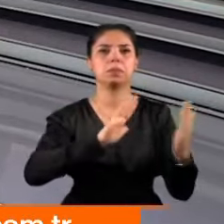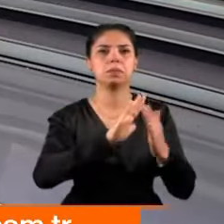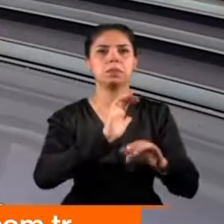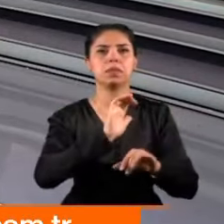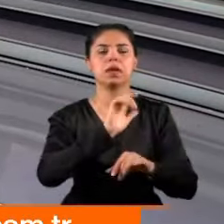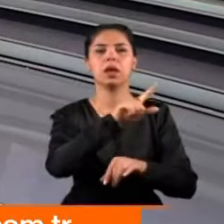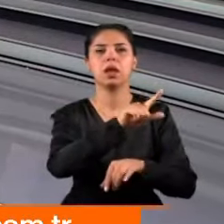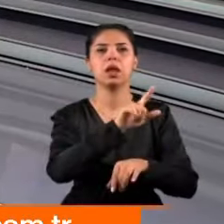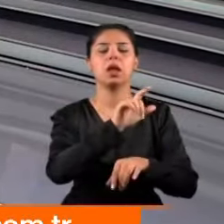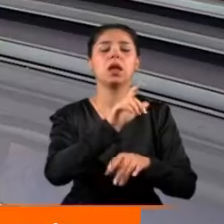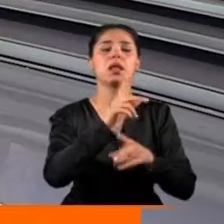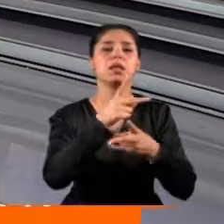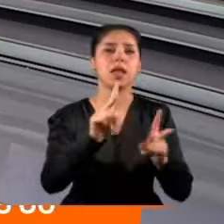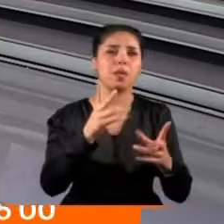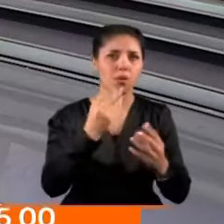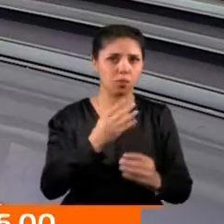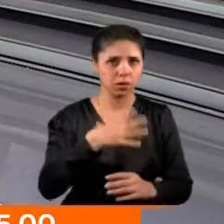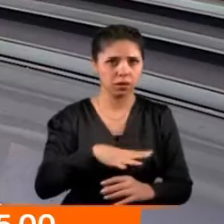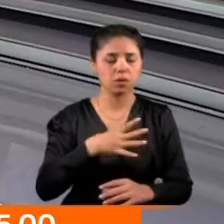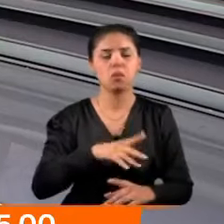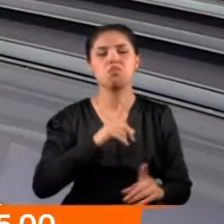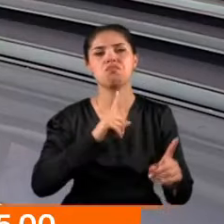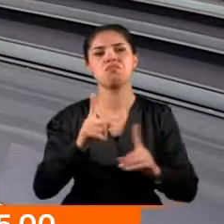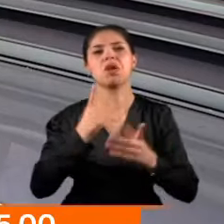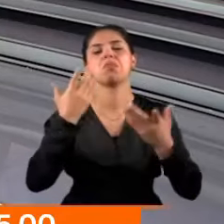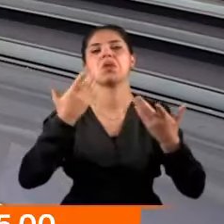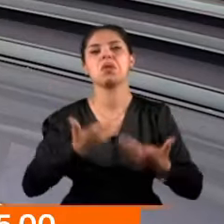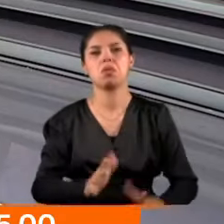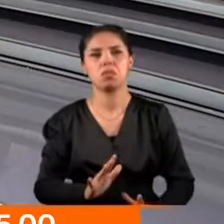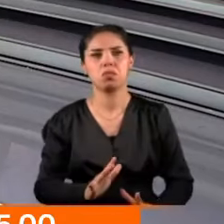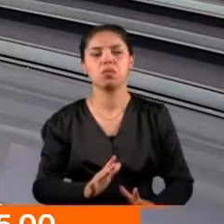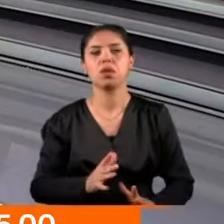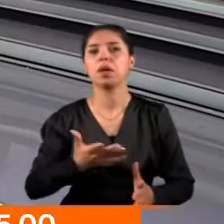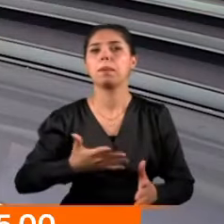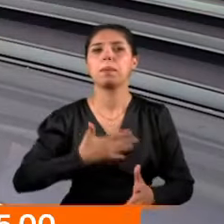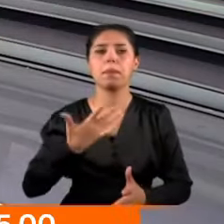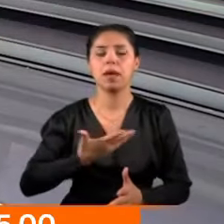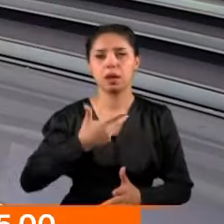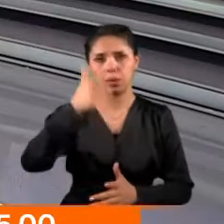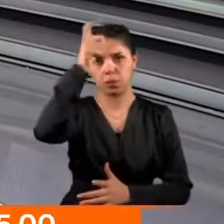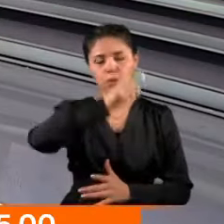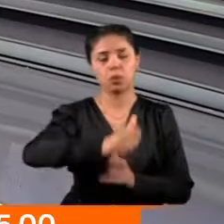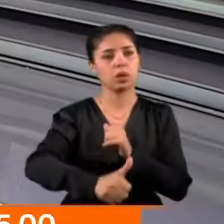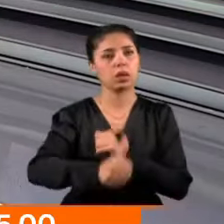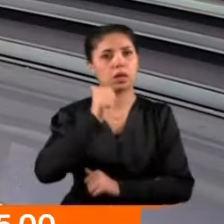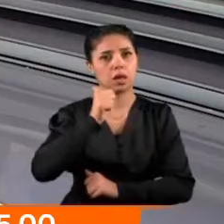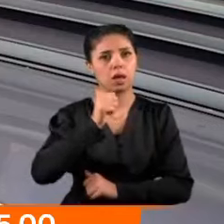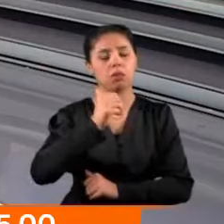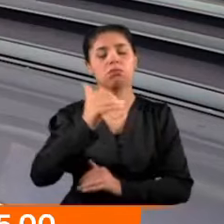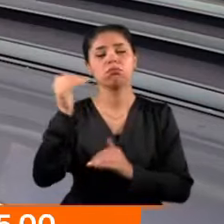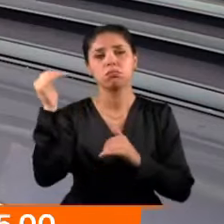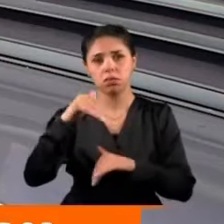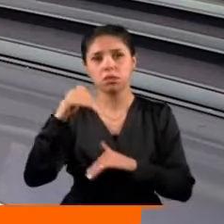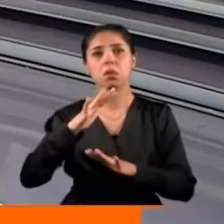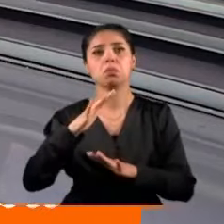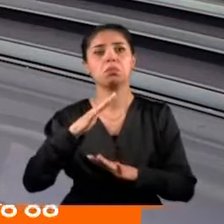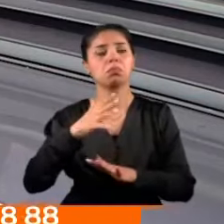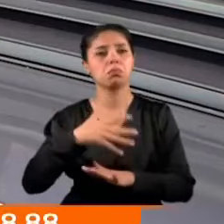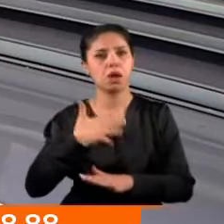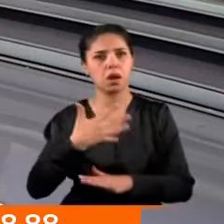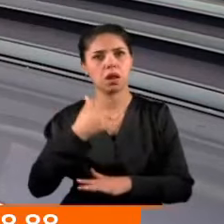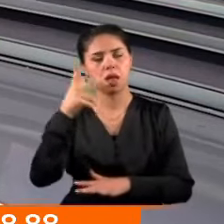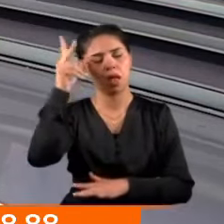Tutuksuz yargılanmayı talep etti ama bu talep mahkeme tarafından karşılık bulmadı. Asıl merak edilen Türkiye'ye iade edilip edilmeyecekleriydi